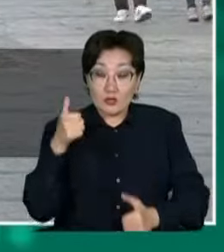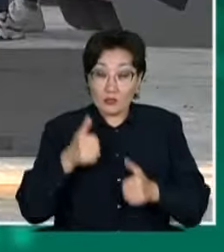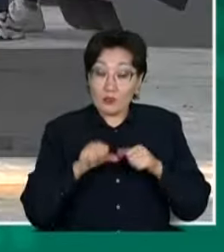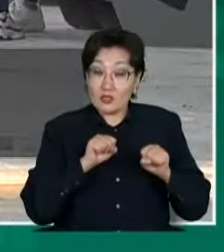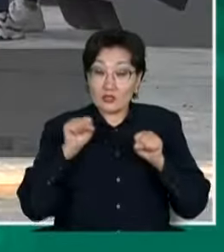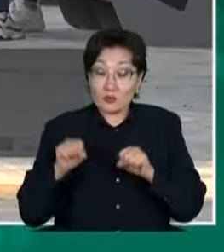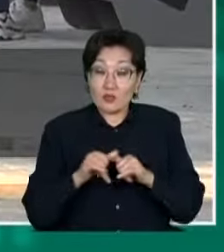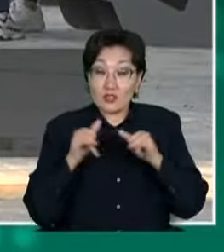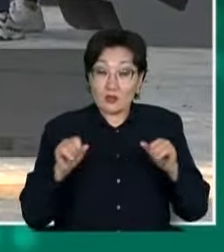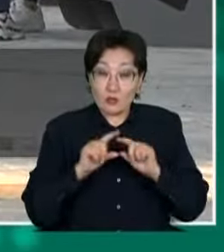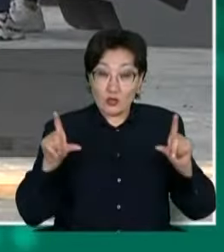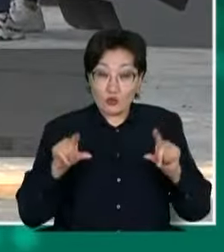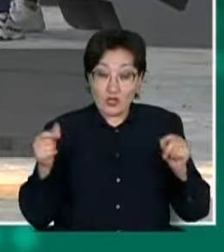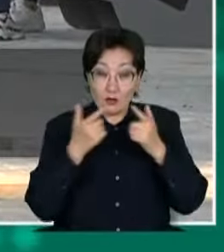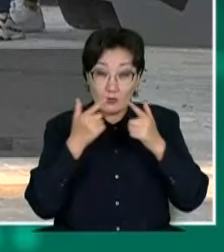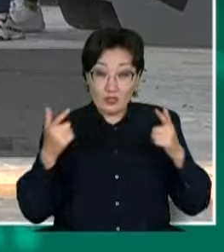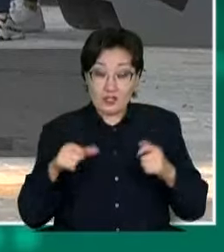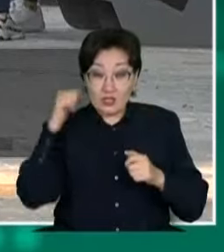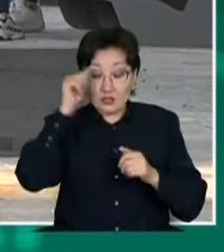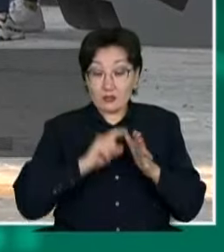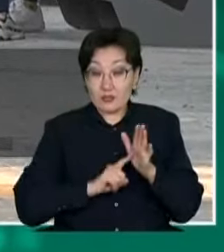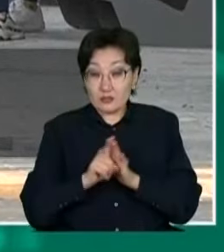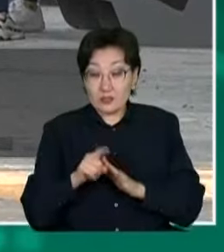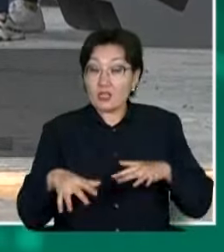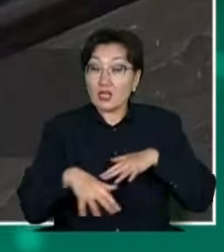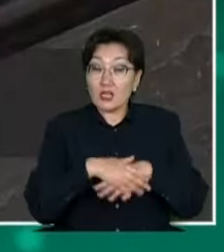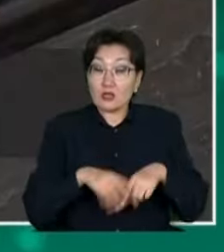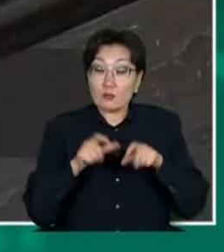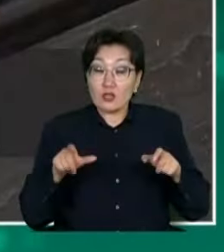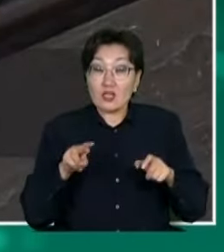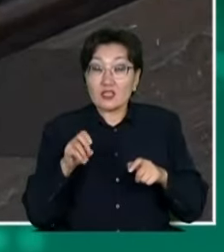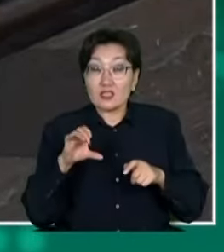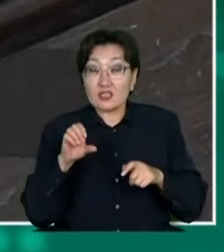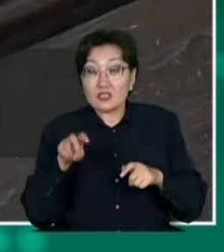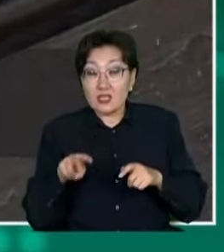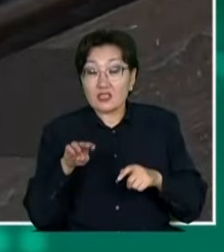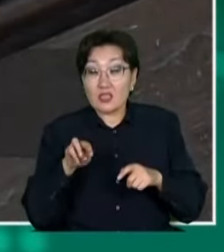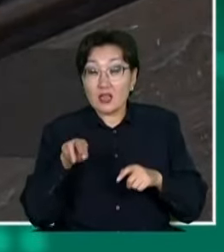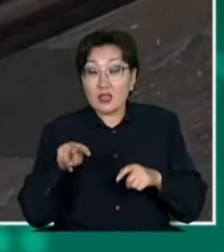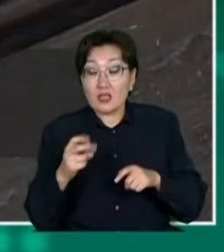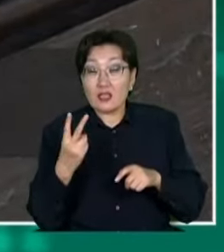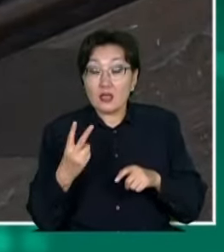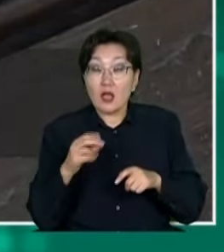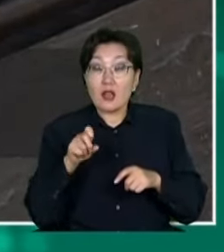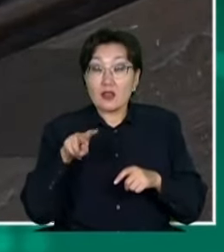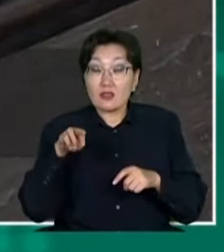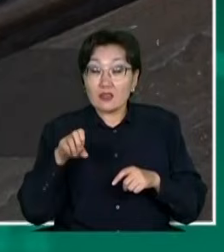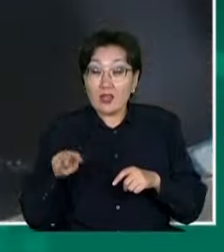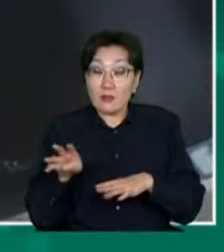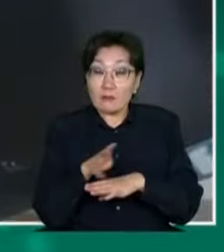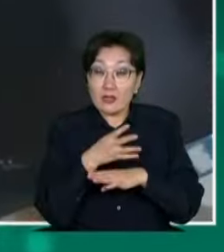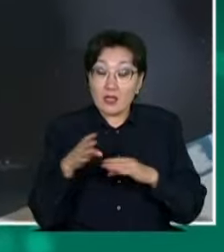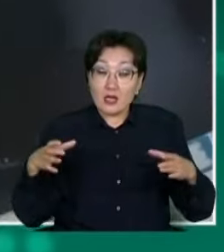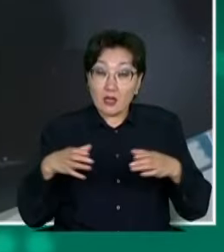қорғау және дамыту агенттігінің хабарлауынша жыл басынан бері халық KSL, Теле 2, 6 және Билайн компанияларының